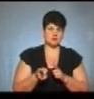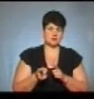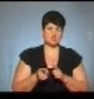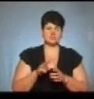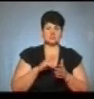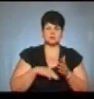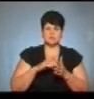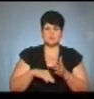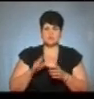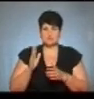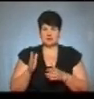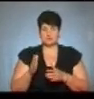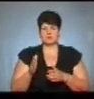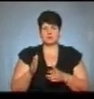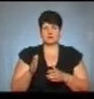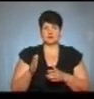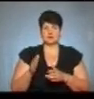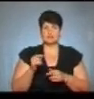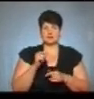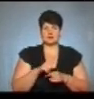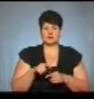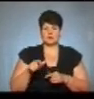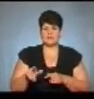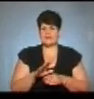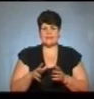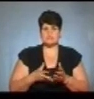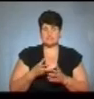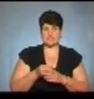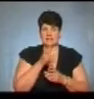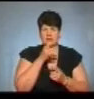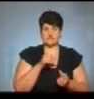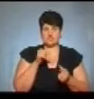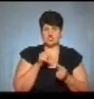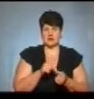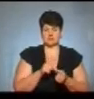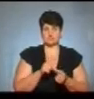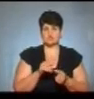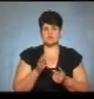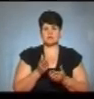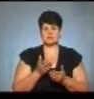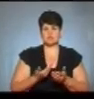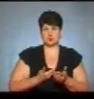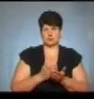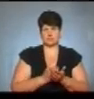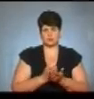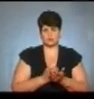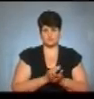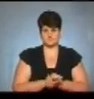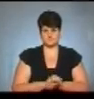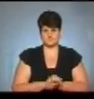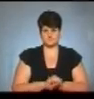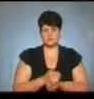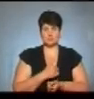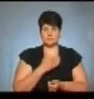штрафні санкції застосовувати для тих людей, які не сплатили вчасно тих пару днів житлово-комунальні послуги.